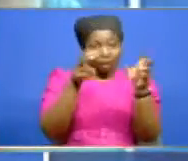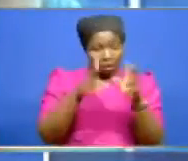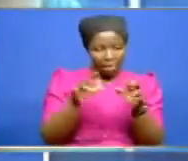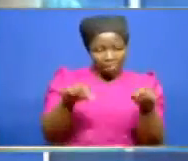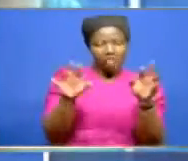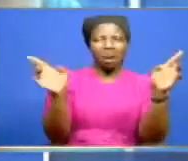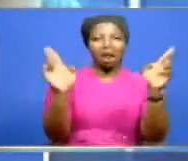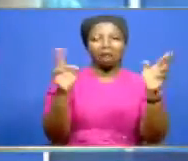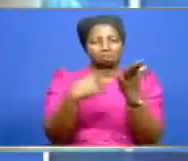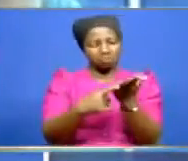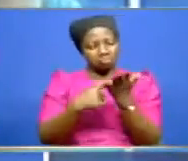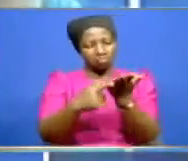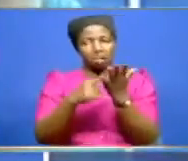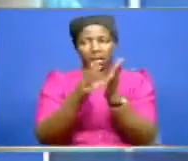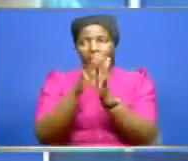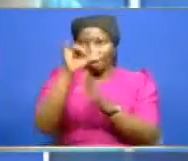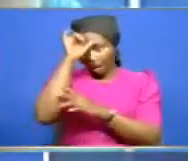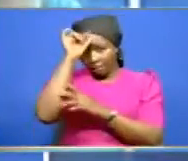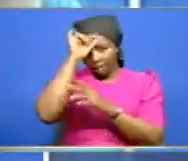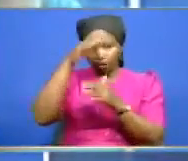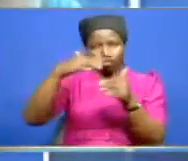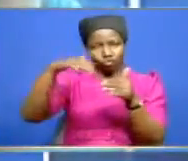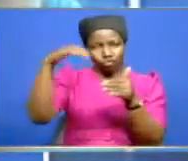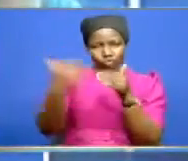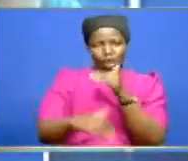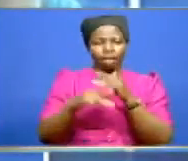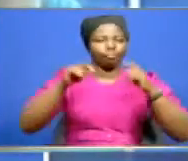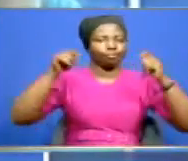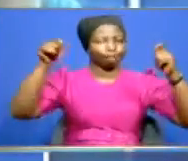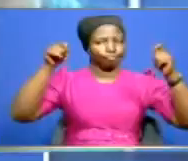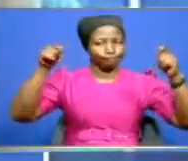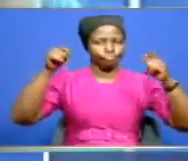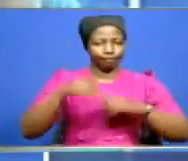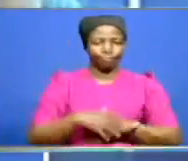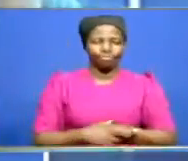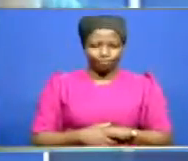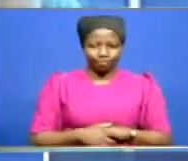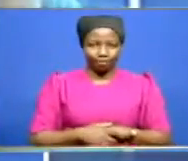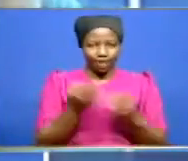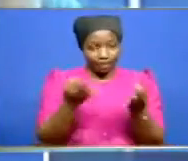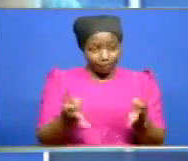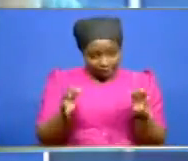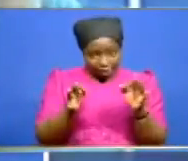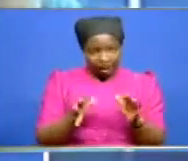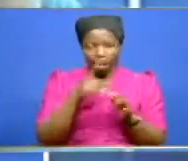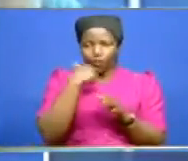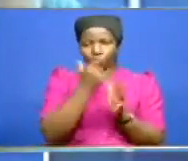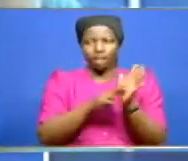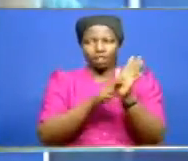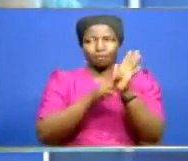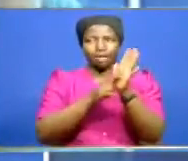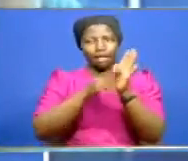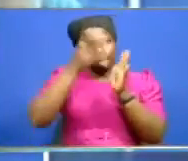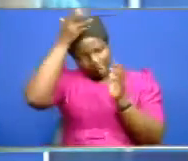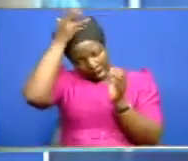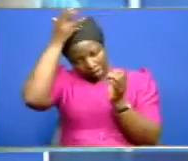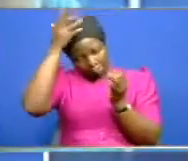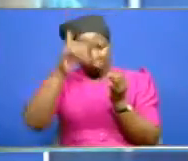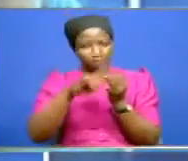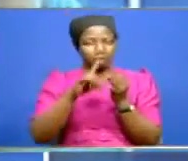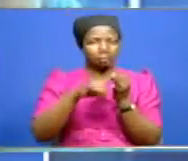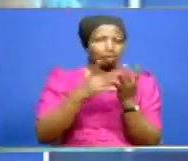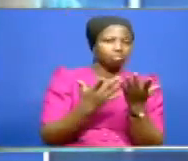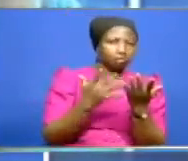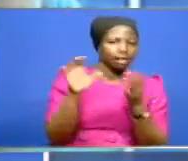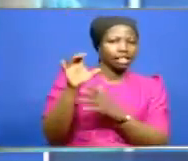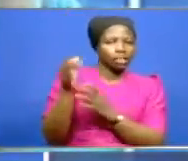mashauriano na serikali ili kukomesha mgomo huo unaoendelea. Maafisa wanaowakilisha wauguzi na matibabu wanadai